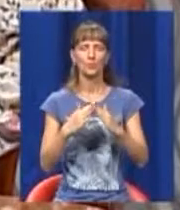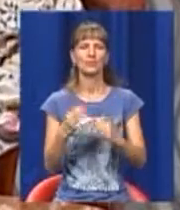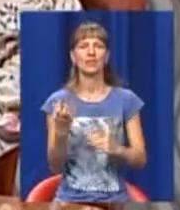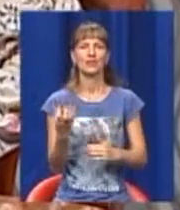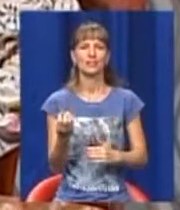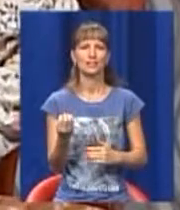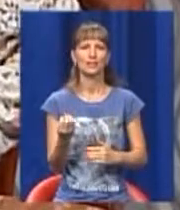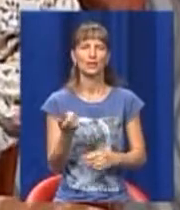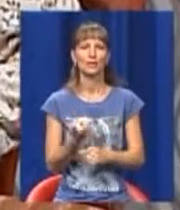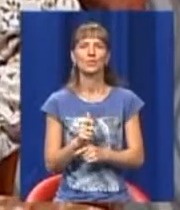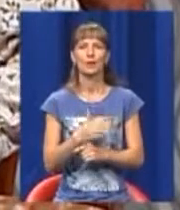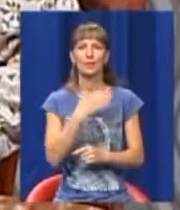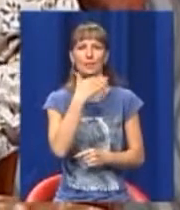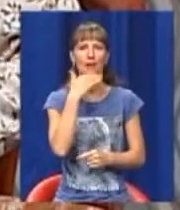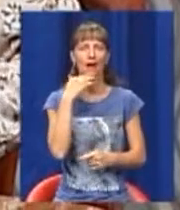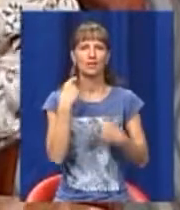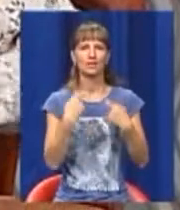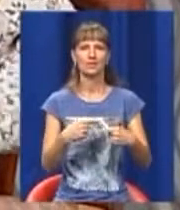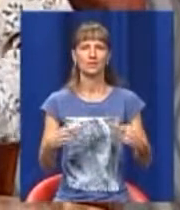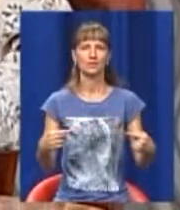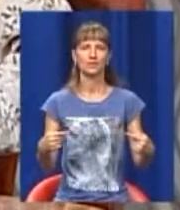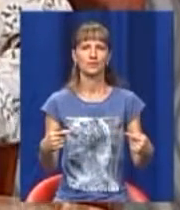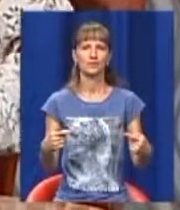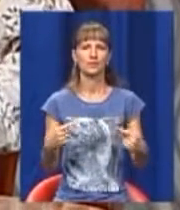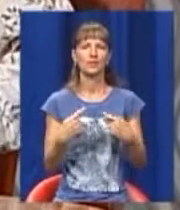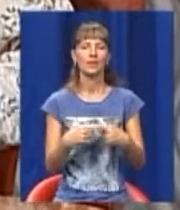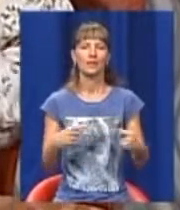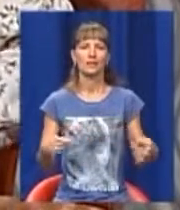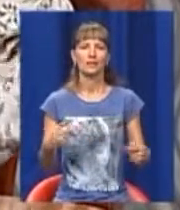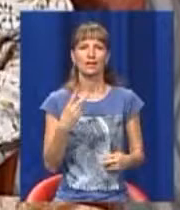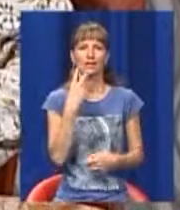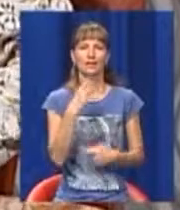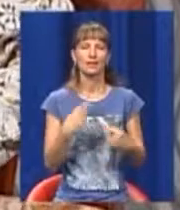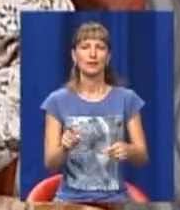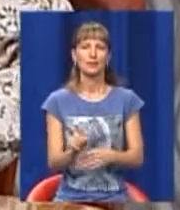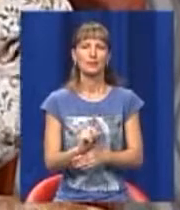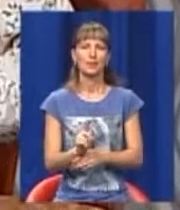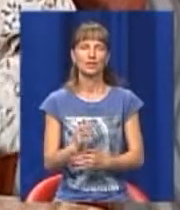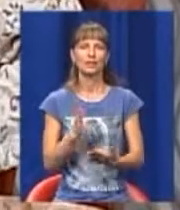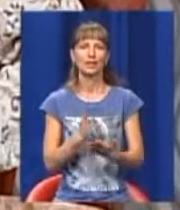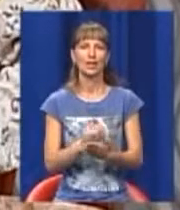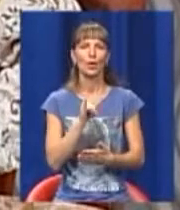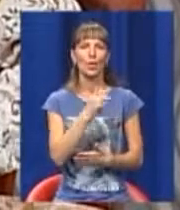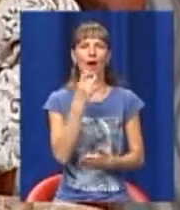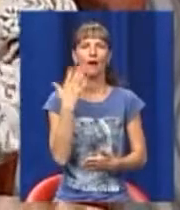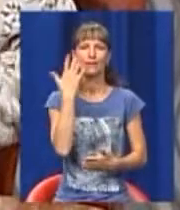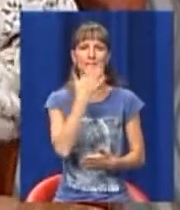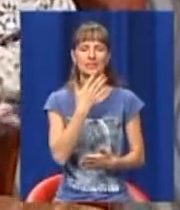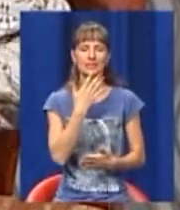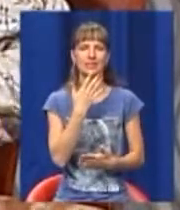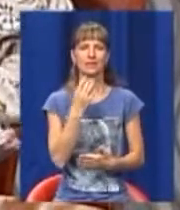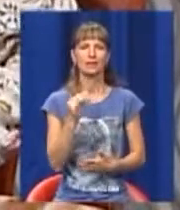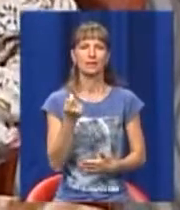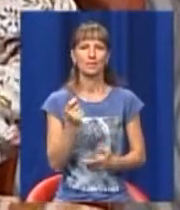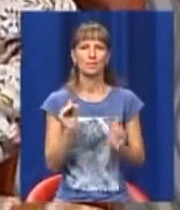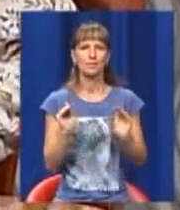ще дуже-дуже багато різних видів мишок є у Африці, ну,